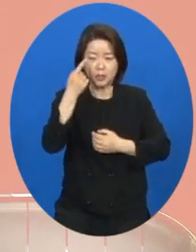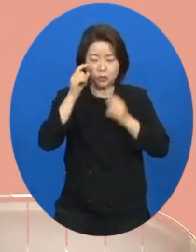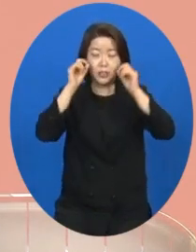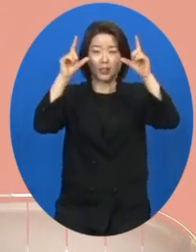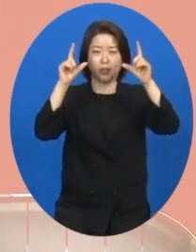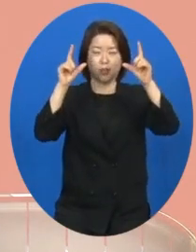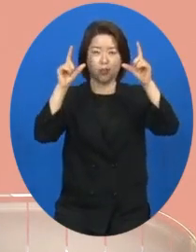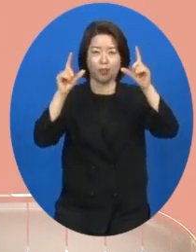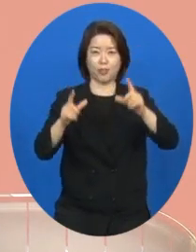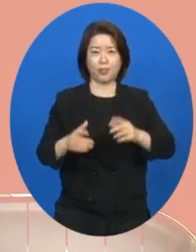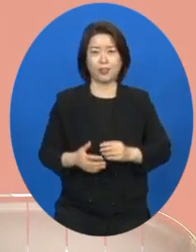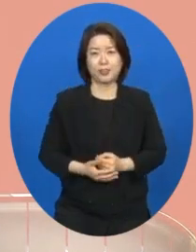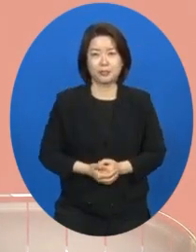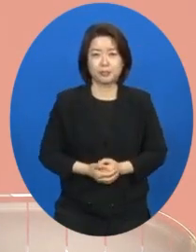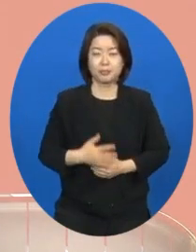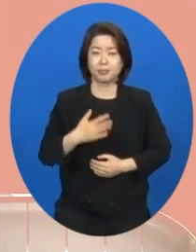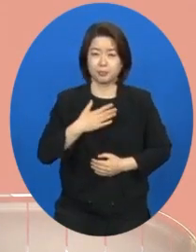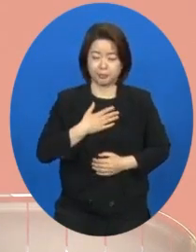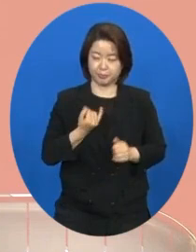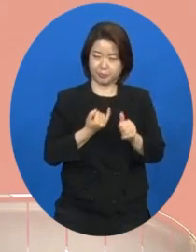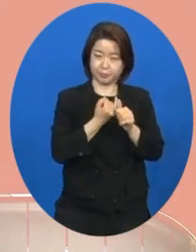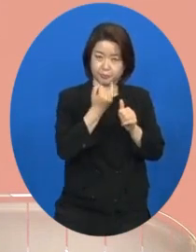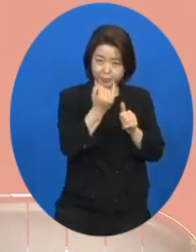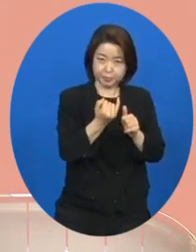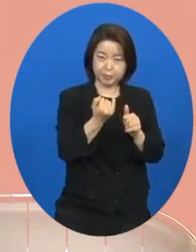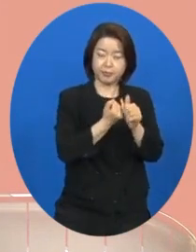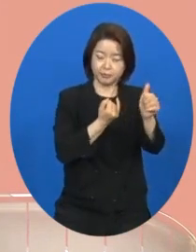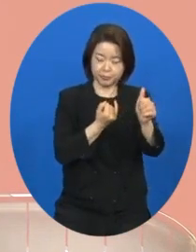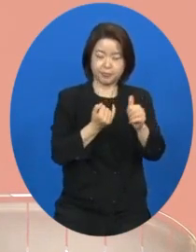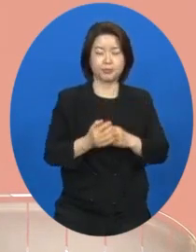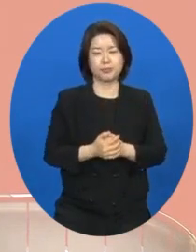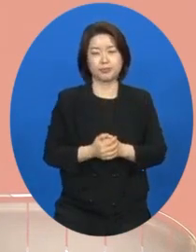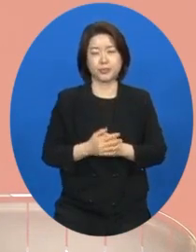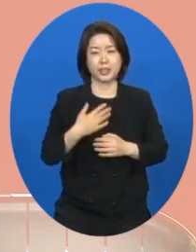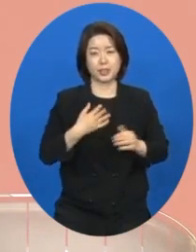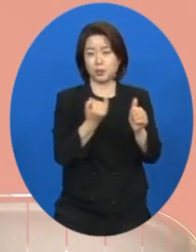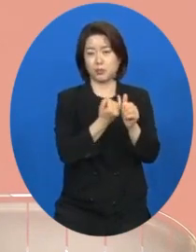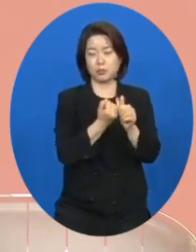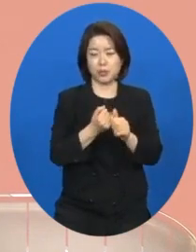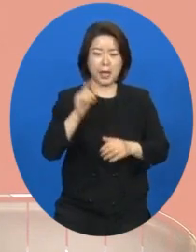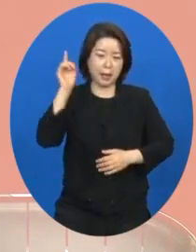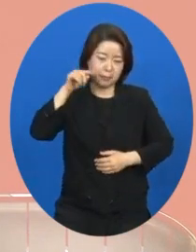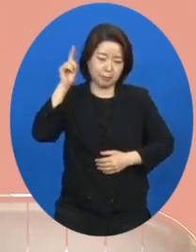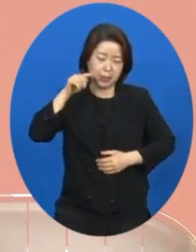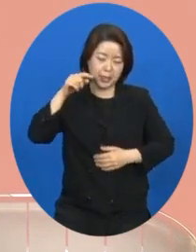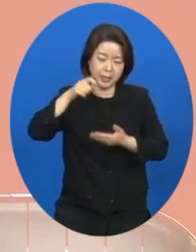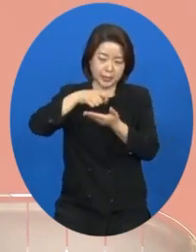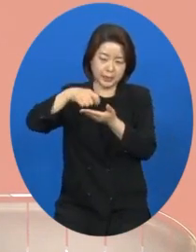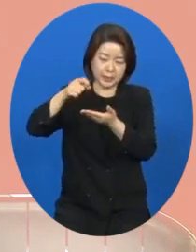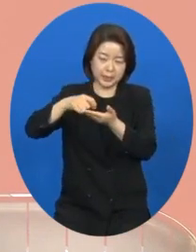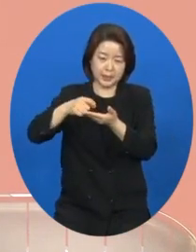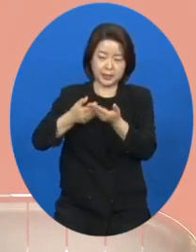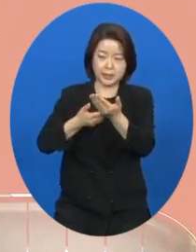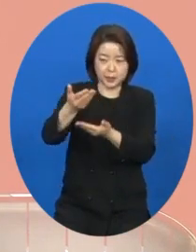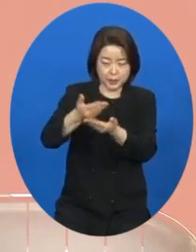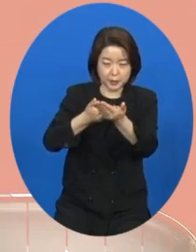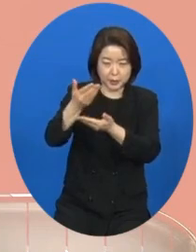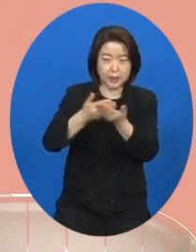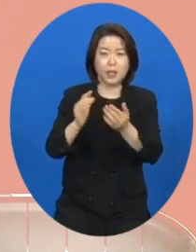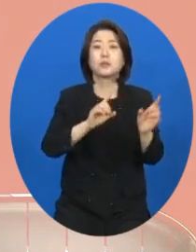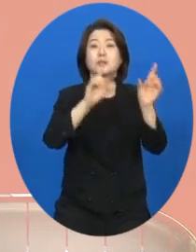열렸어요. 저와 제 아내가 매일 일기를 같이 서로 나누며 지내다